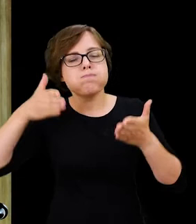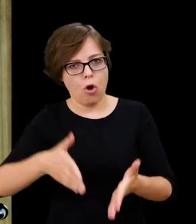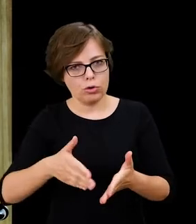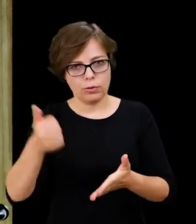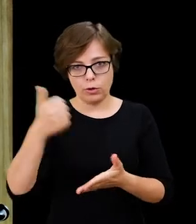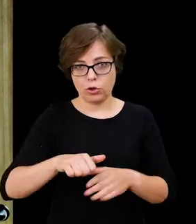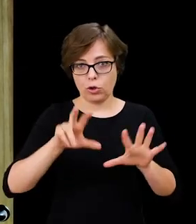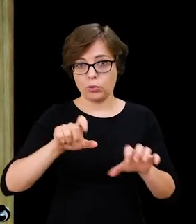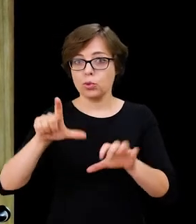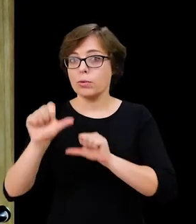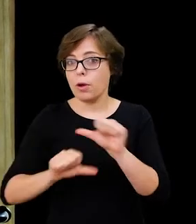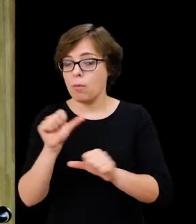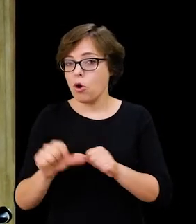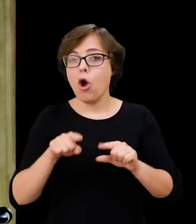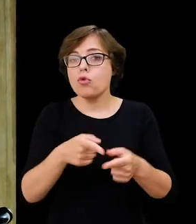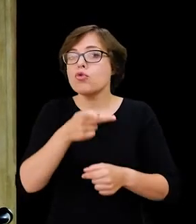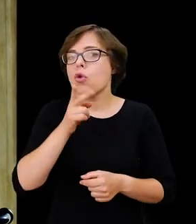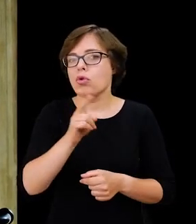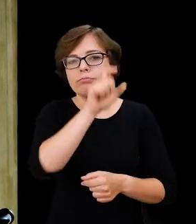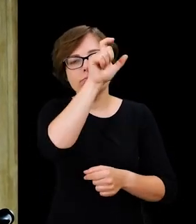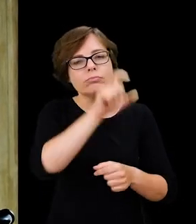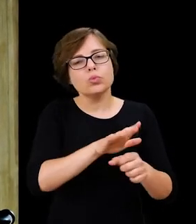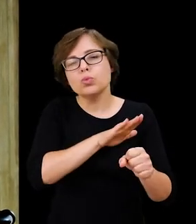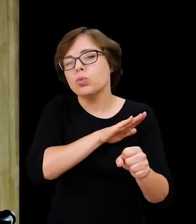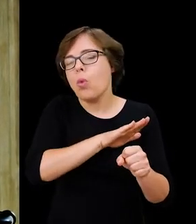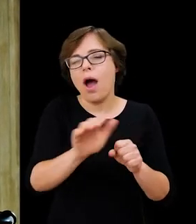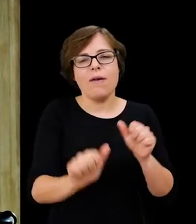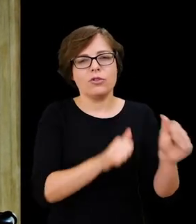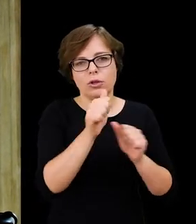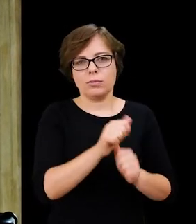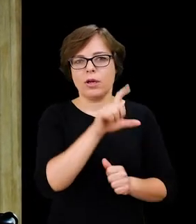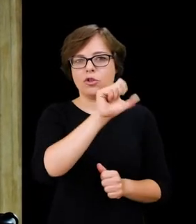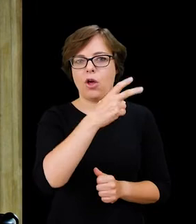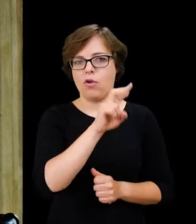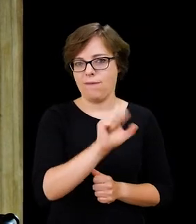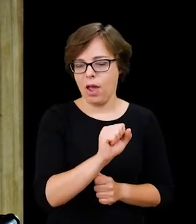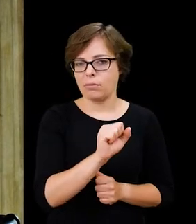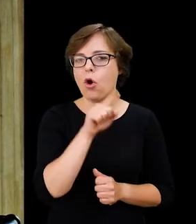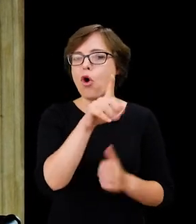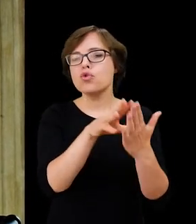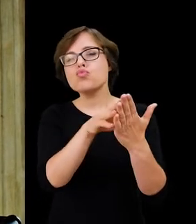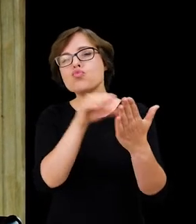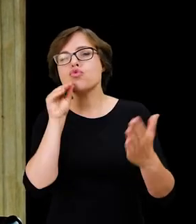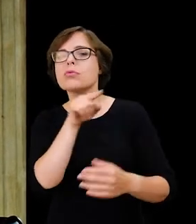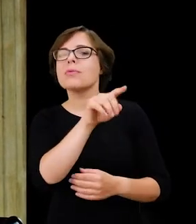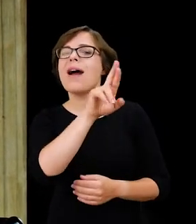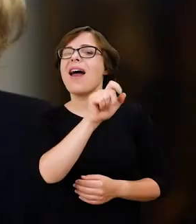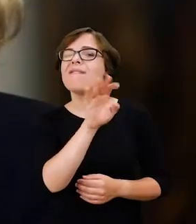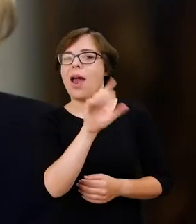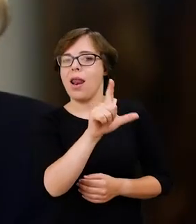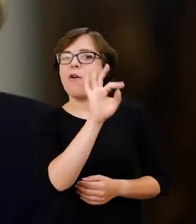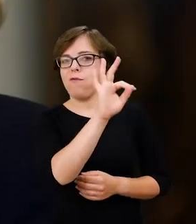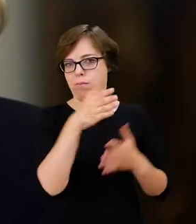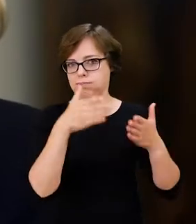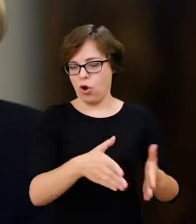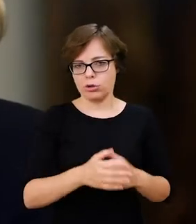roku organizował wielki rzeźbiarz Antonio Canova, wzorując się na pogrzebie Rafaela.